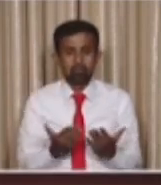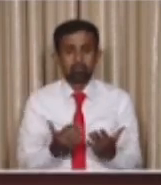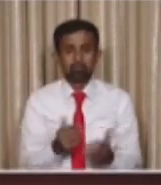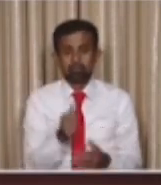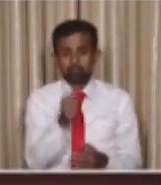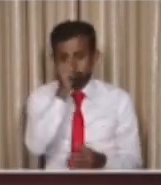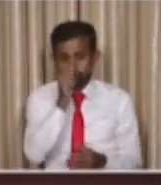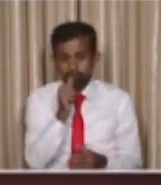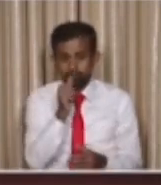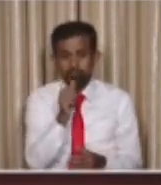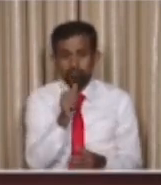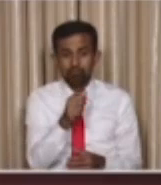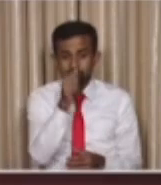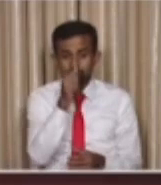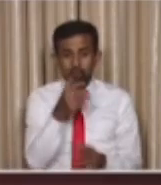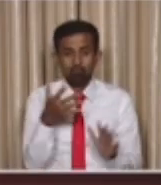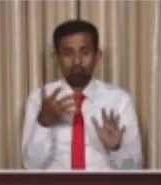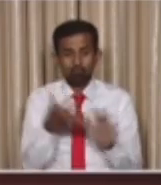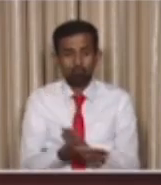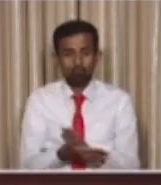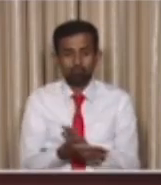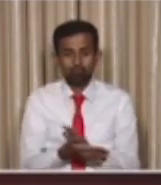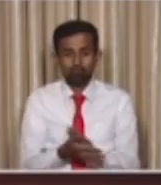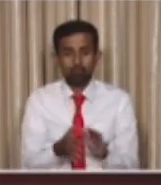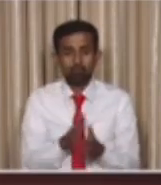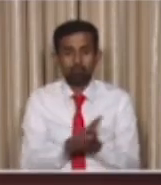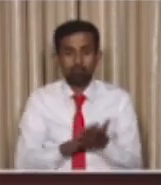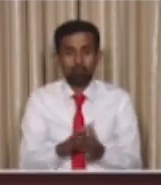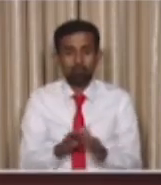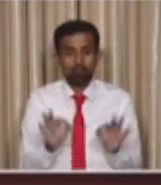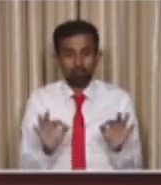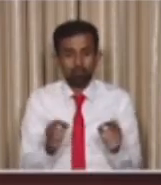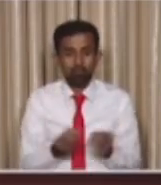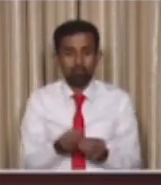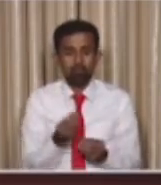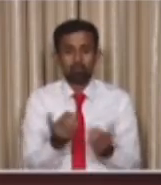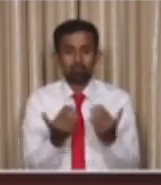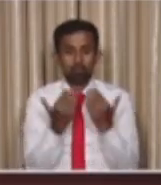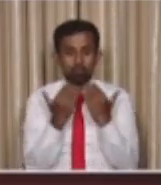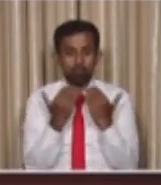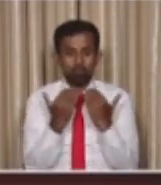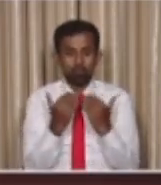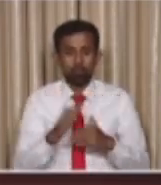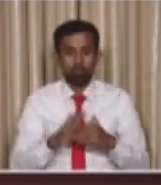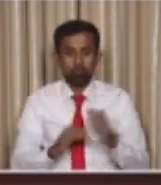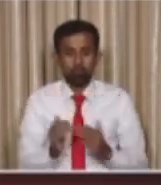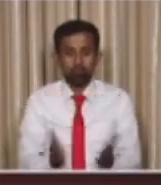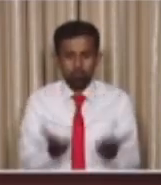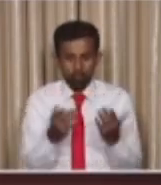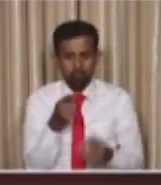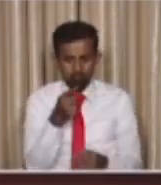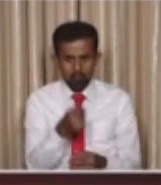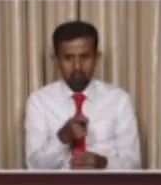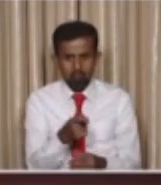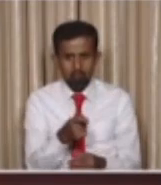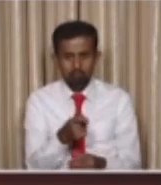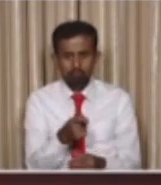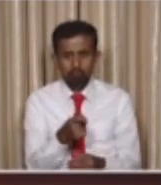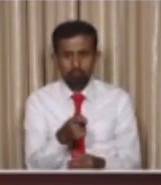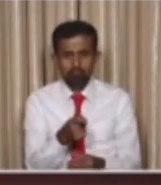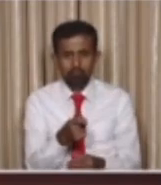හෝ හොරකමක් හෝ වැරද්දක් නිවැරදි කරන්න ලබා දෙන උපදෙස් ක්‍රියාවට නැංවෙනවද කියන කාරණේ